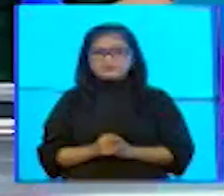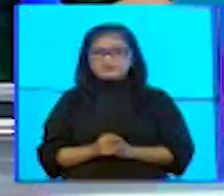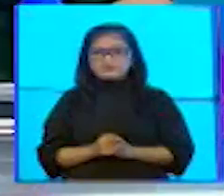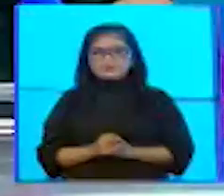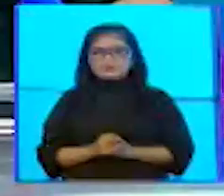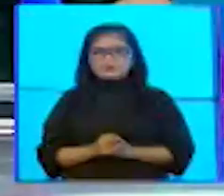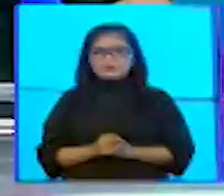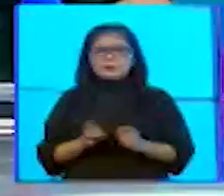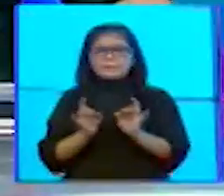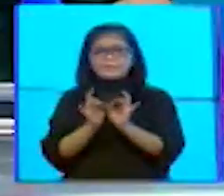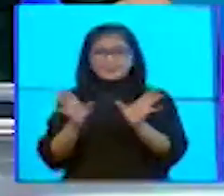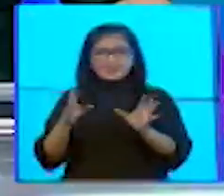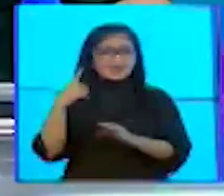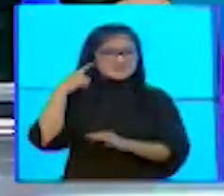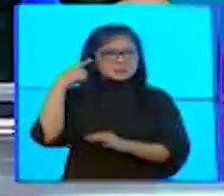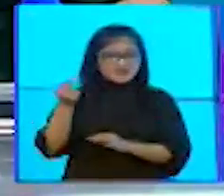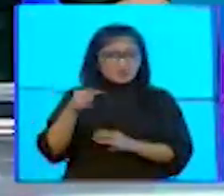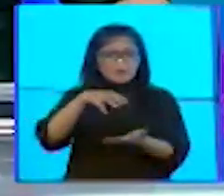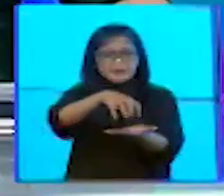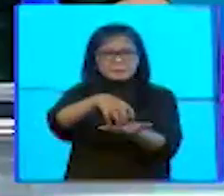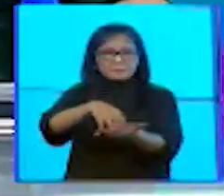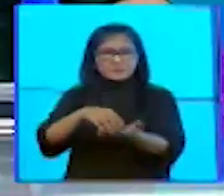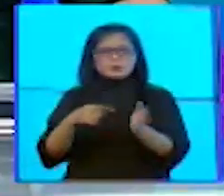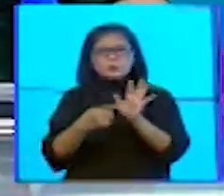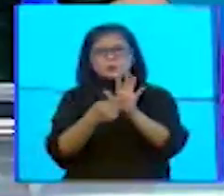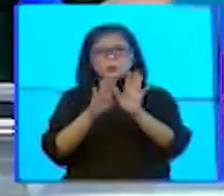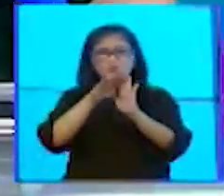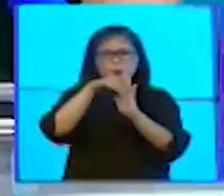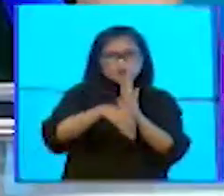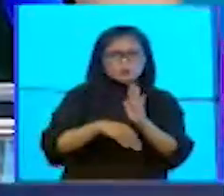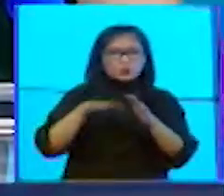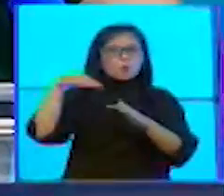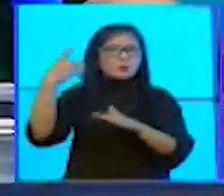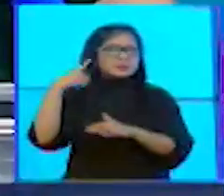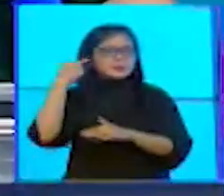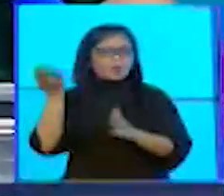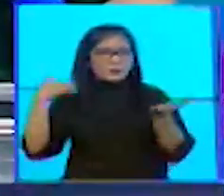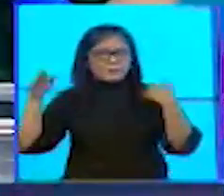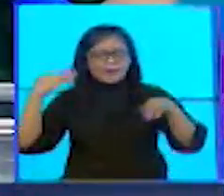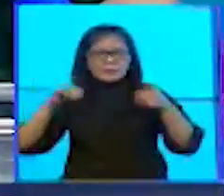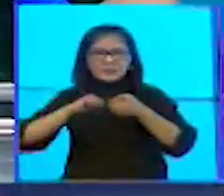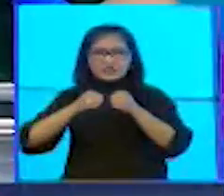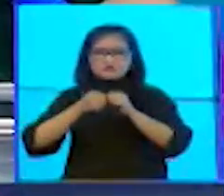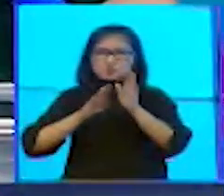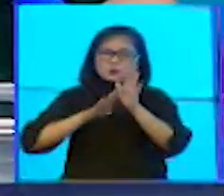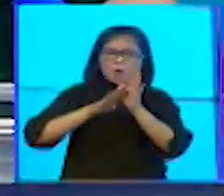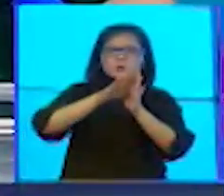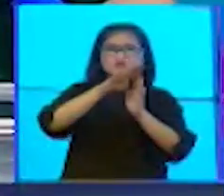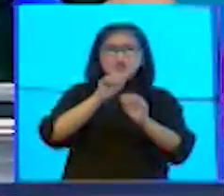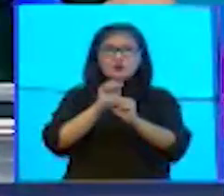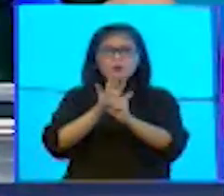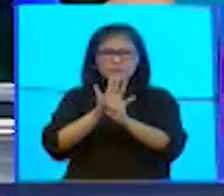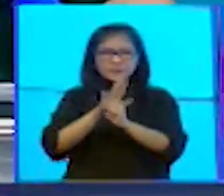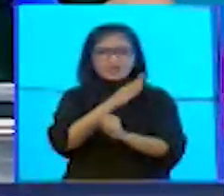bisa berbeda dengan wilayah Jawa yang menunjukkan penurunan, daerah di luar Jawa Bali justru menunjukkan lonjakan kasus COVID-19. Di Kabupaten Karo, Sumatera